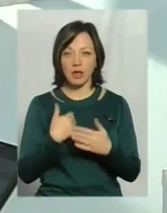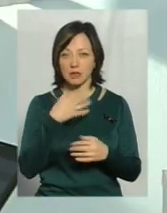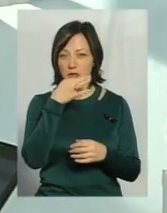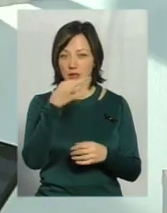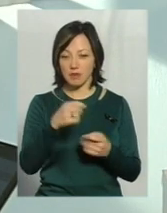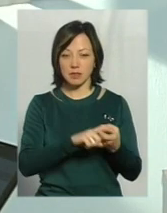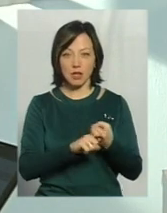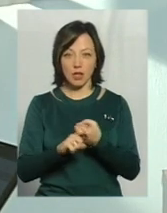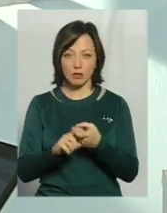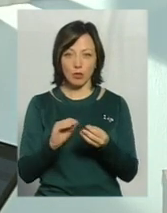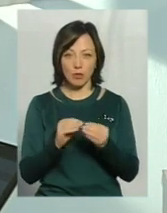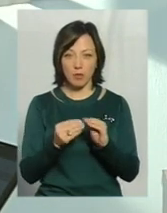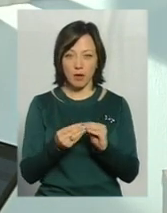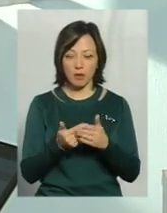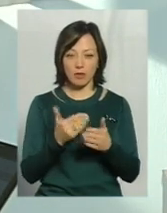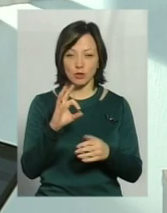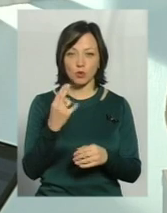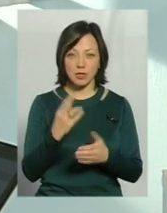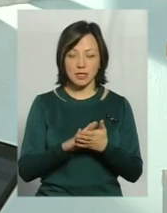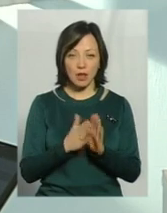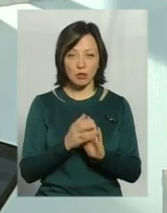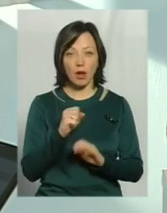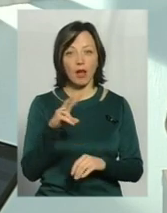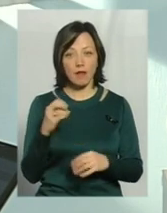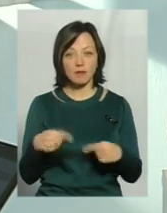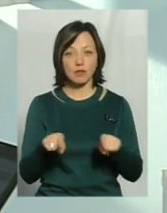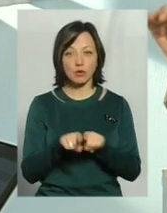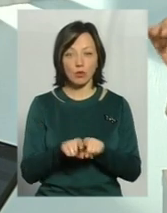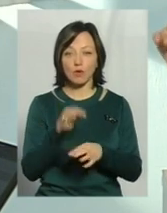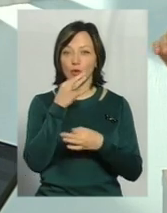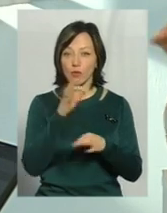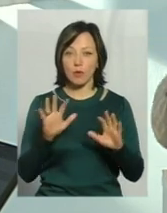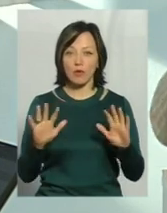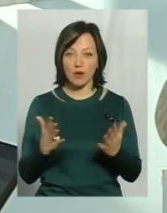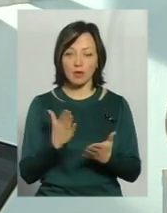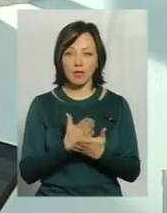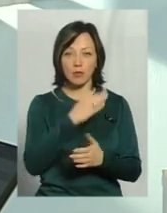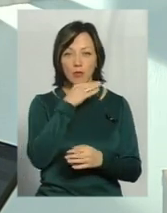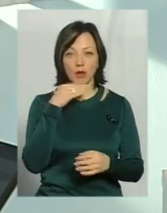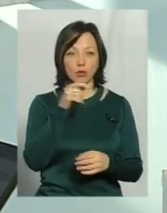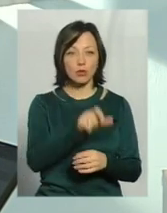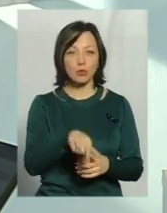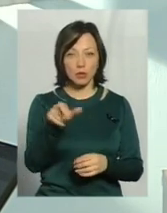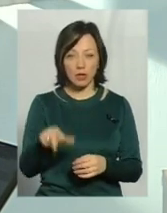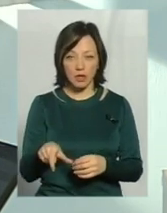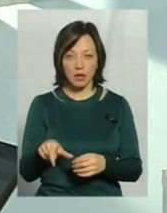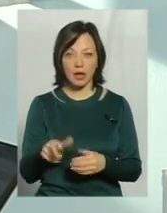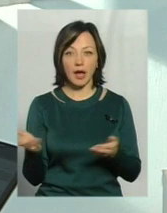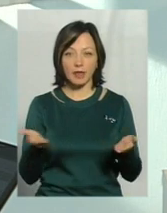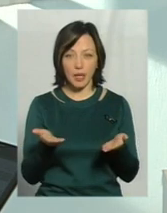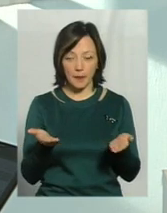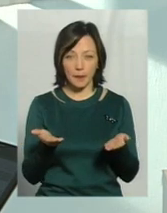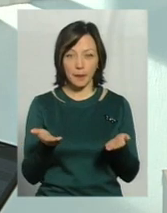воно залежить, проблема залежить від соціального стану, але все одно, в будь-якому випадку є багато людей, от,